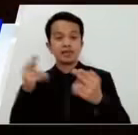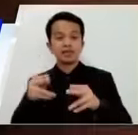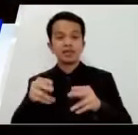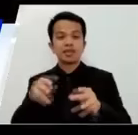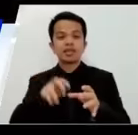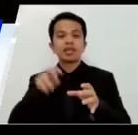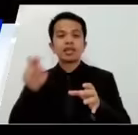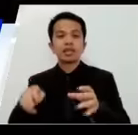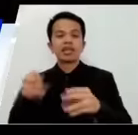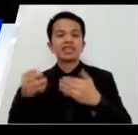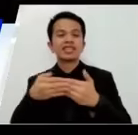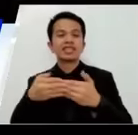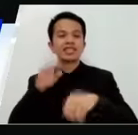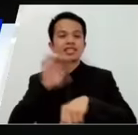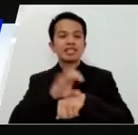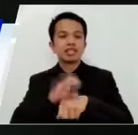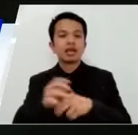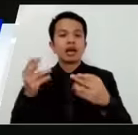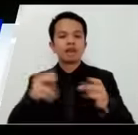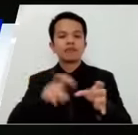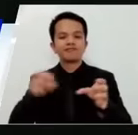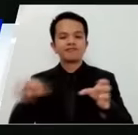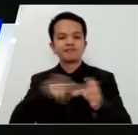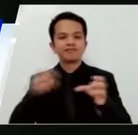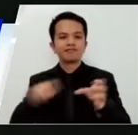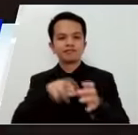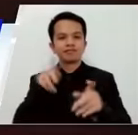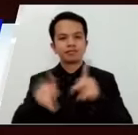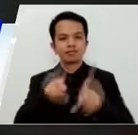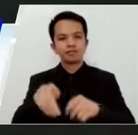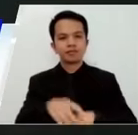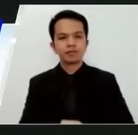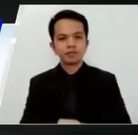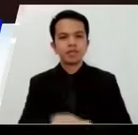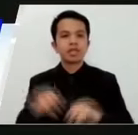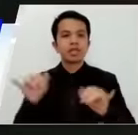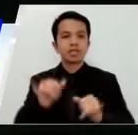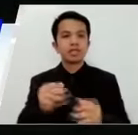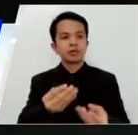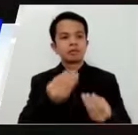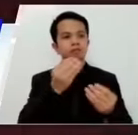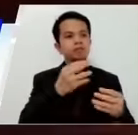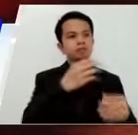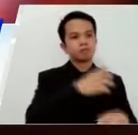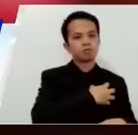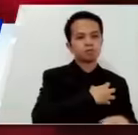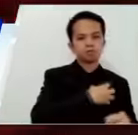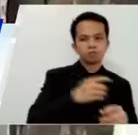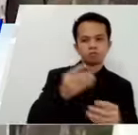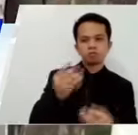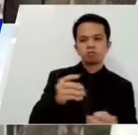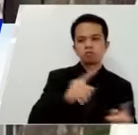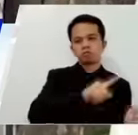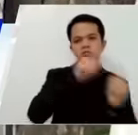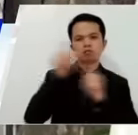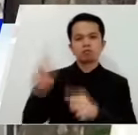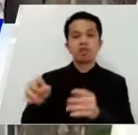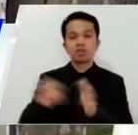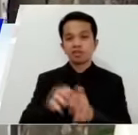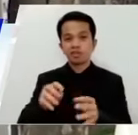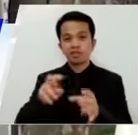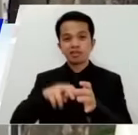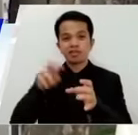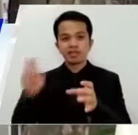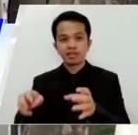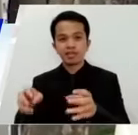chapel at doon na bumaba ang mga pasahero. Rumesponde naman ang mga pulis at napag-alamang pagkababa ng jeep. Nakatulog